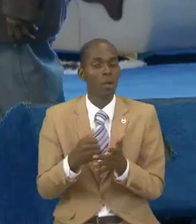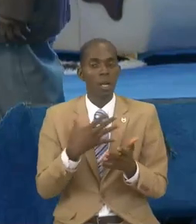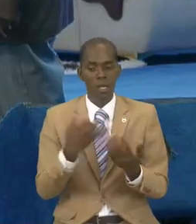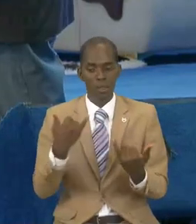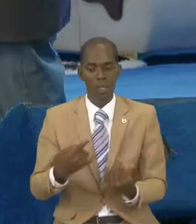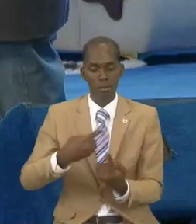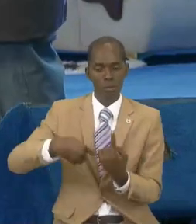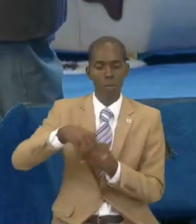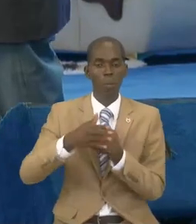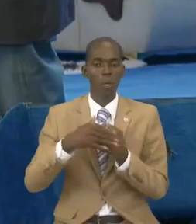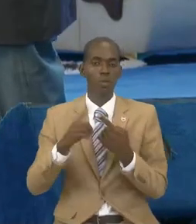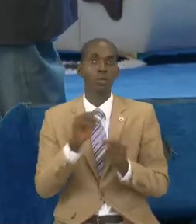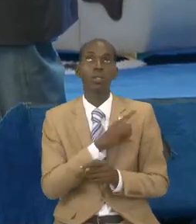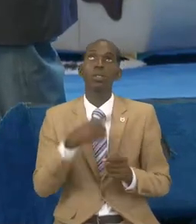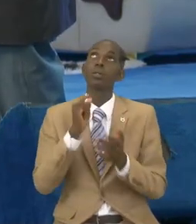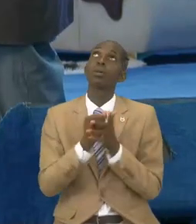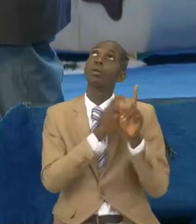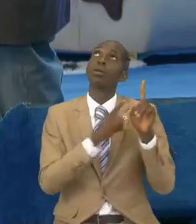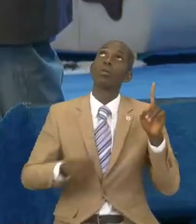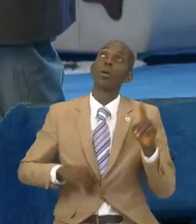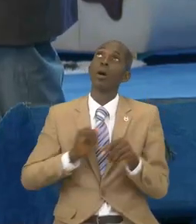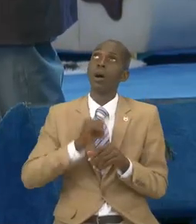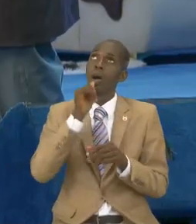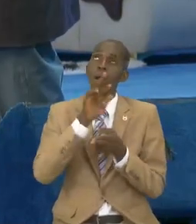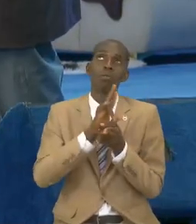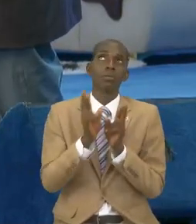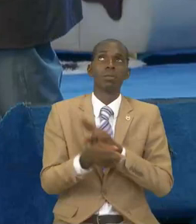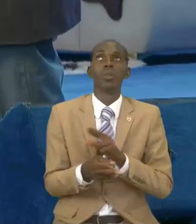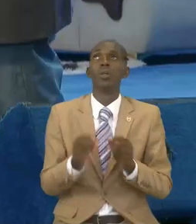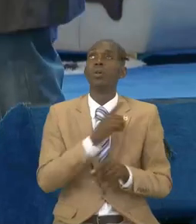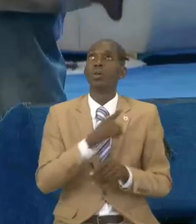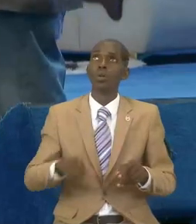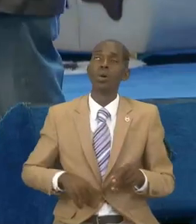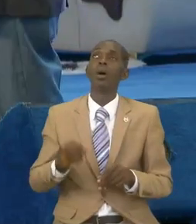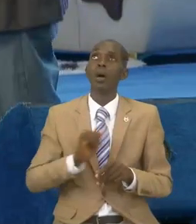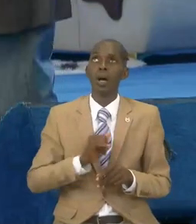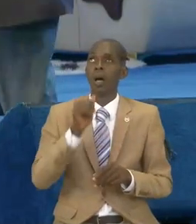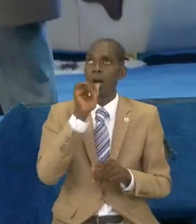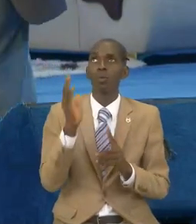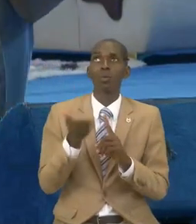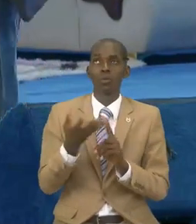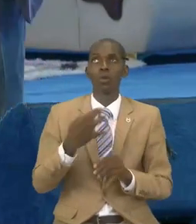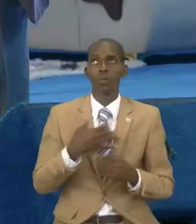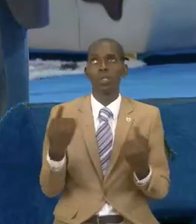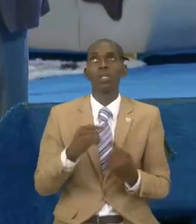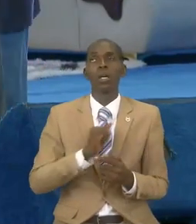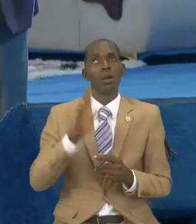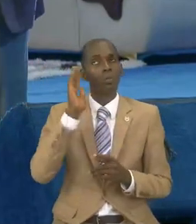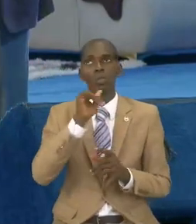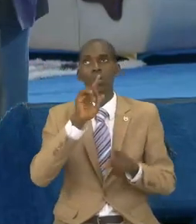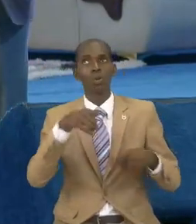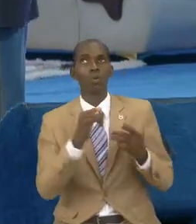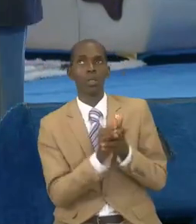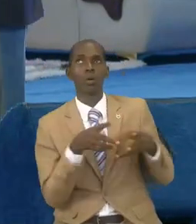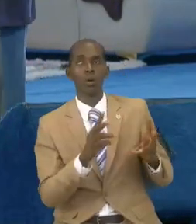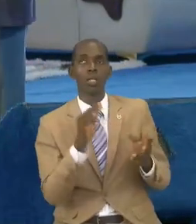Seigneur, et tu dis, oui Seigneur, je me repens. Seigneur, je suis convaincu de mes péchés. Seigneur, je ne vais plus suivre ce chemin,